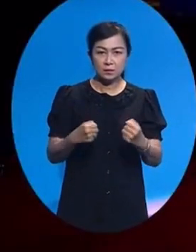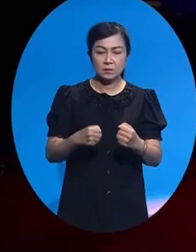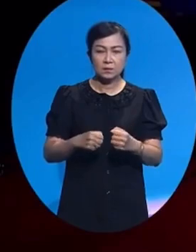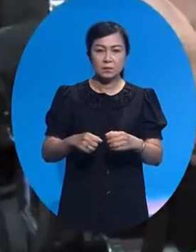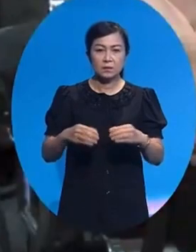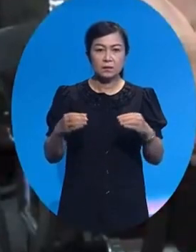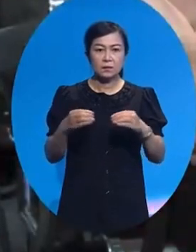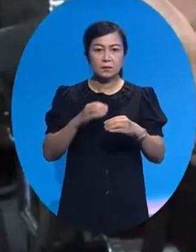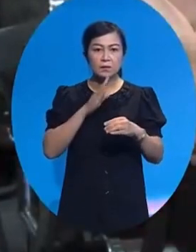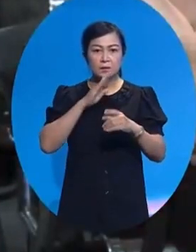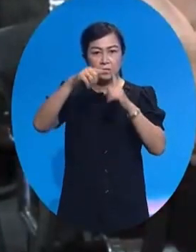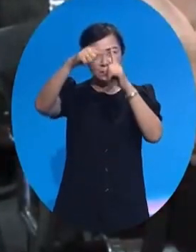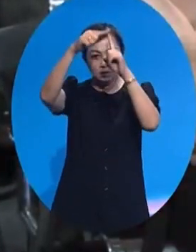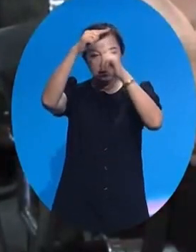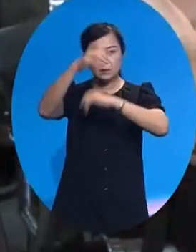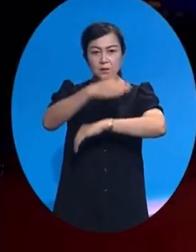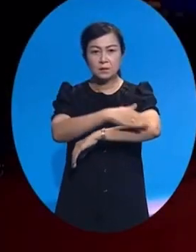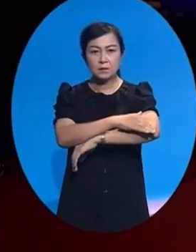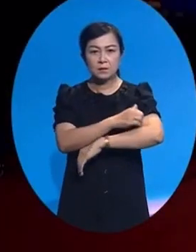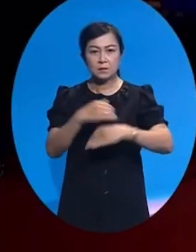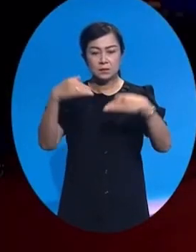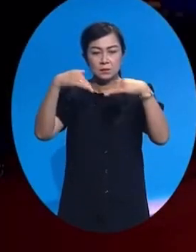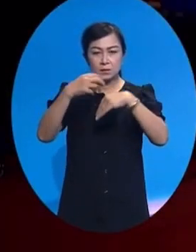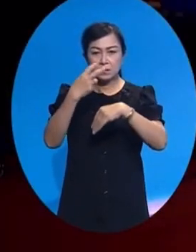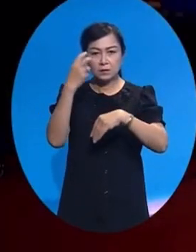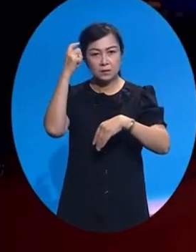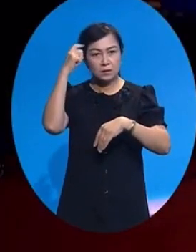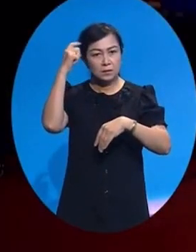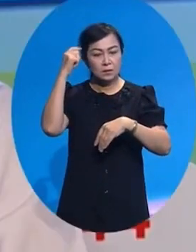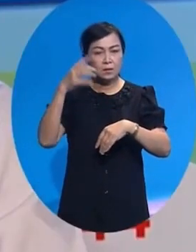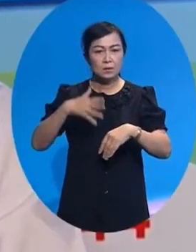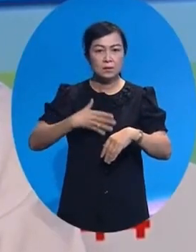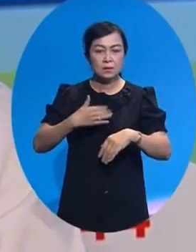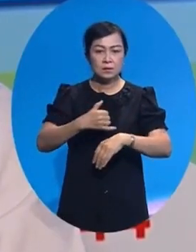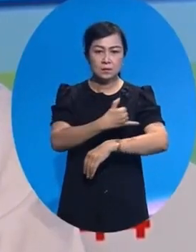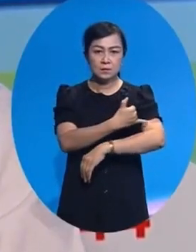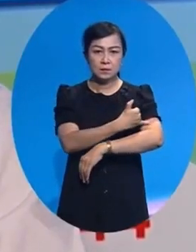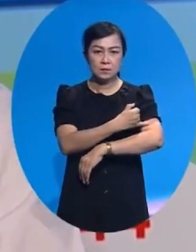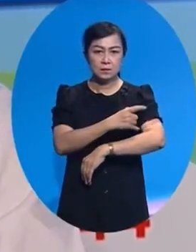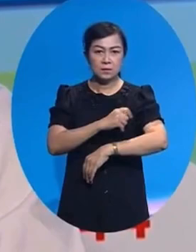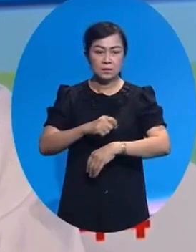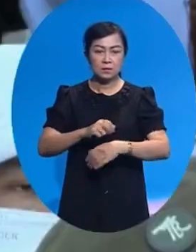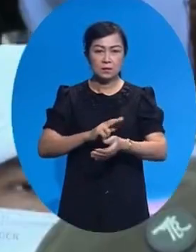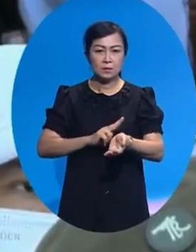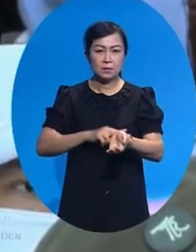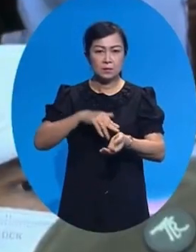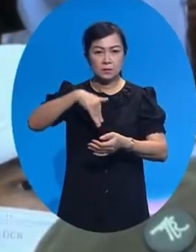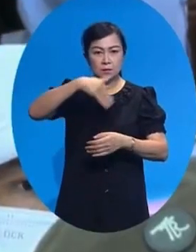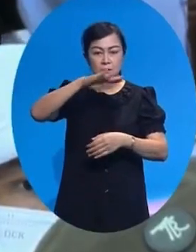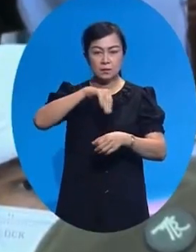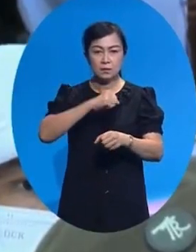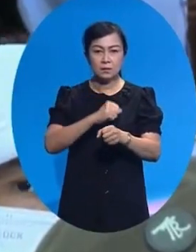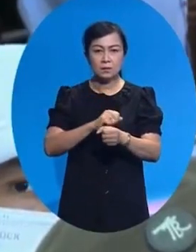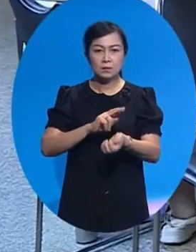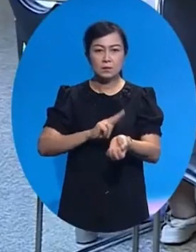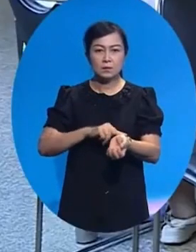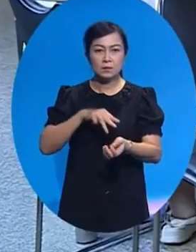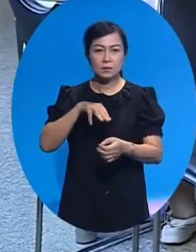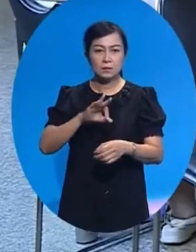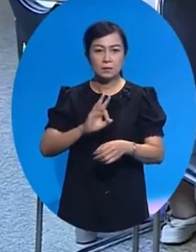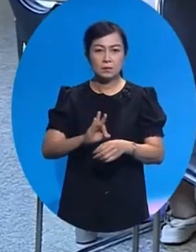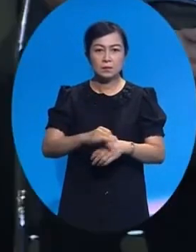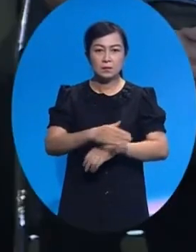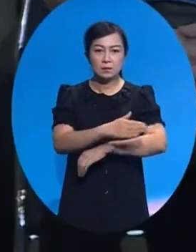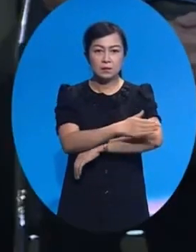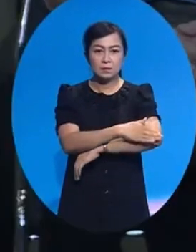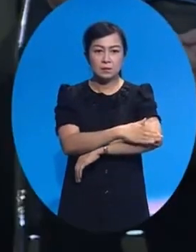Tại phần tọa đàm, các bác sĩ đã giúp người tham dự tìm hiểu về những lợi ích khi tiêm vaccine cho người bệnh cao tuổi, người mắc các bệnh mãn tính, như